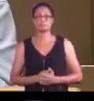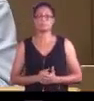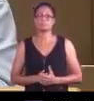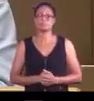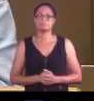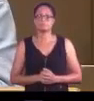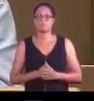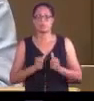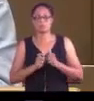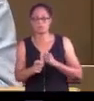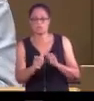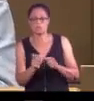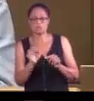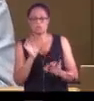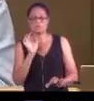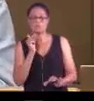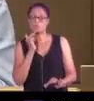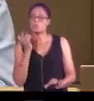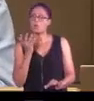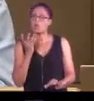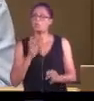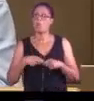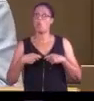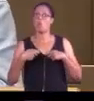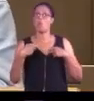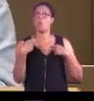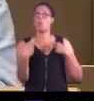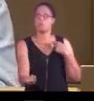La procédure qui a été retenue, c'est celle qui est la plus longue.